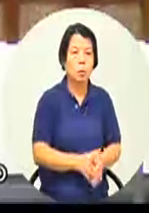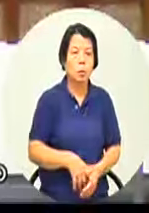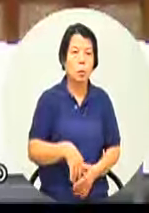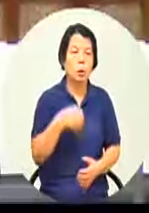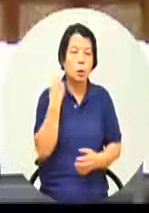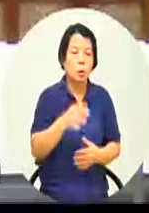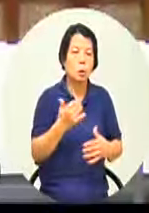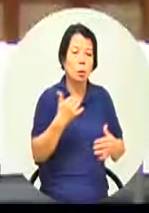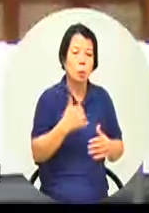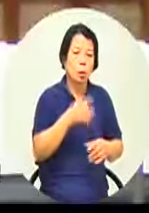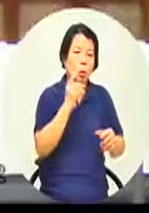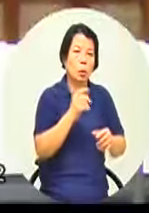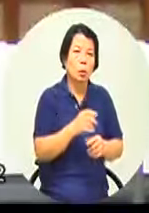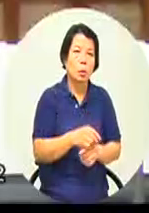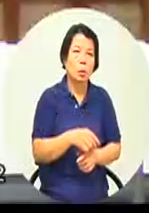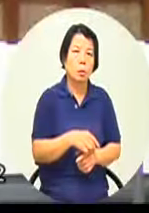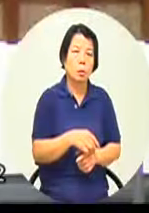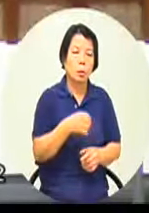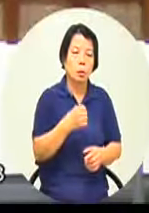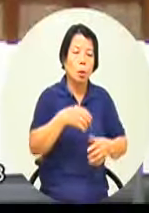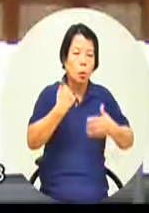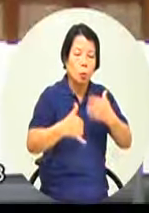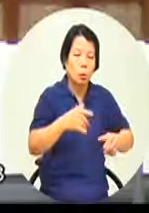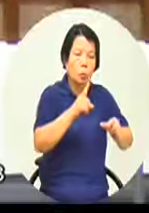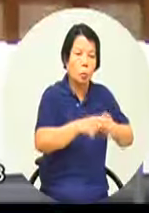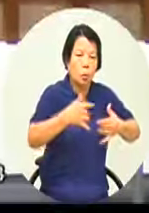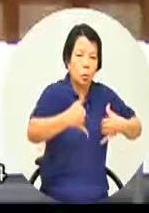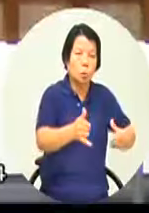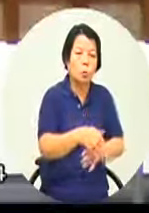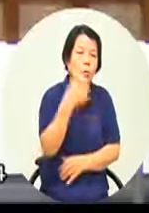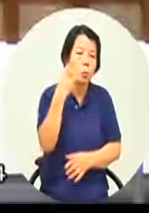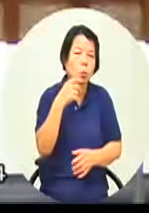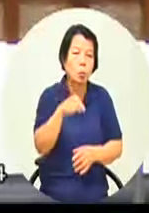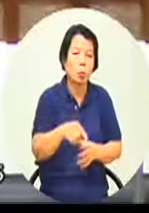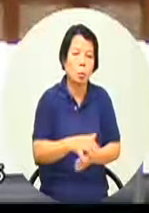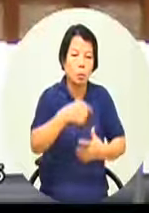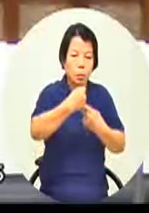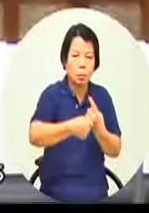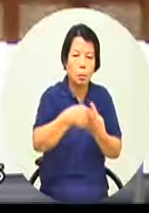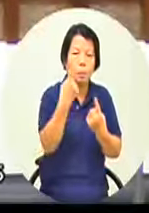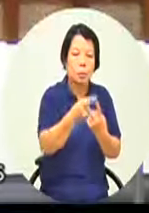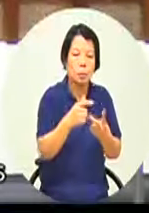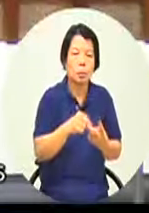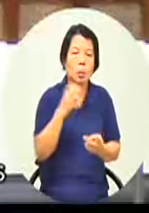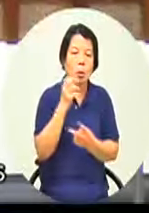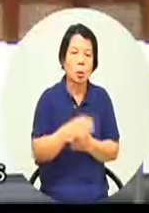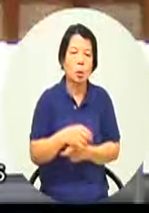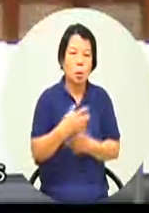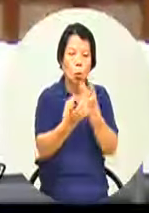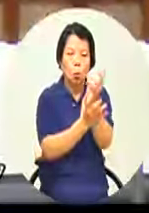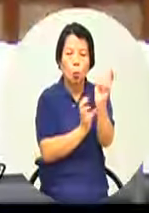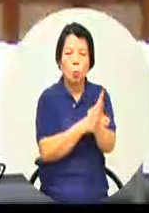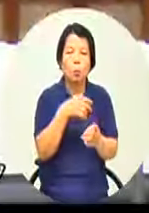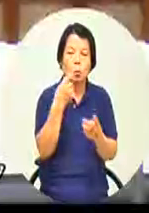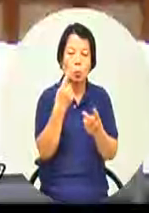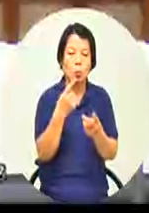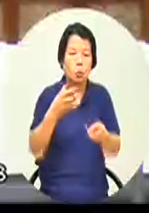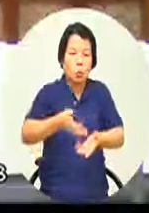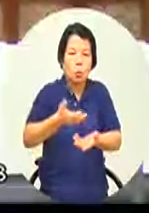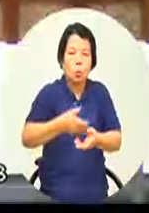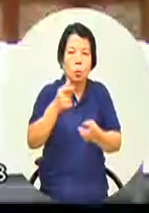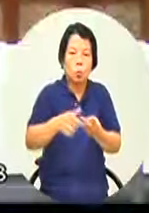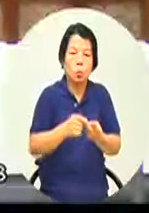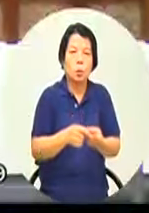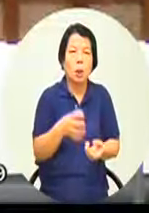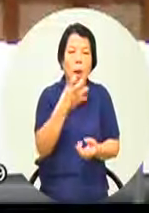摊，我买了三只香蕉，一颗木瓜，一颗小的哈密瓜，台湾做